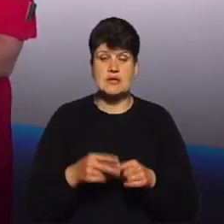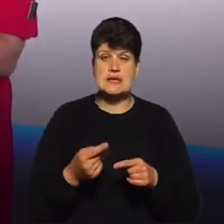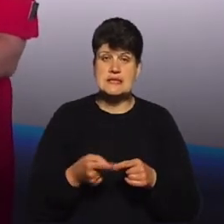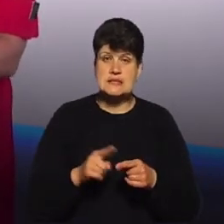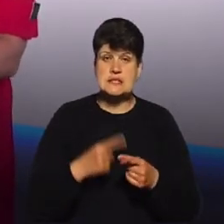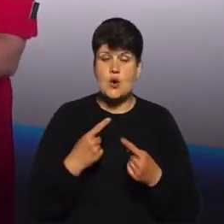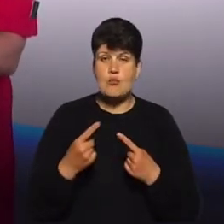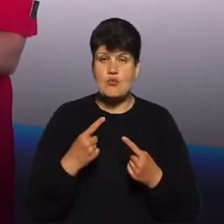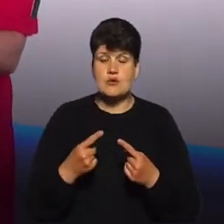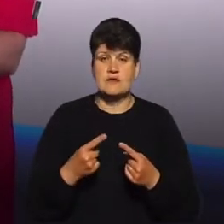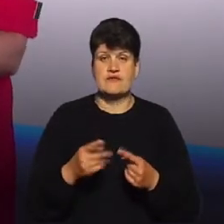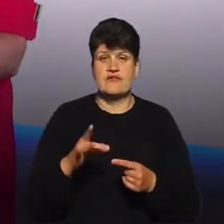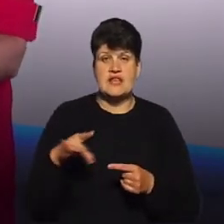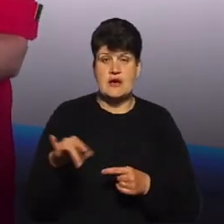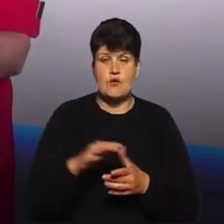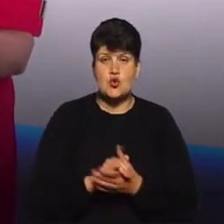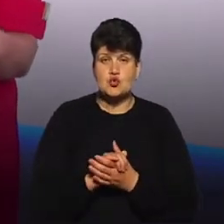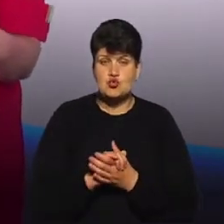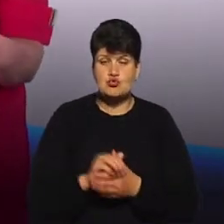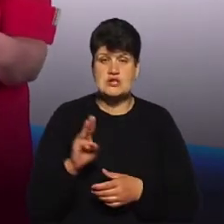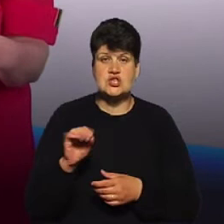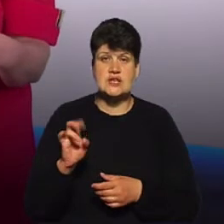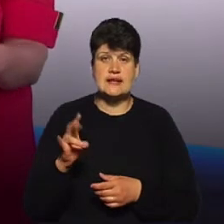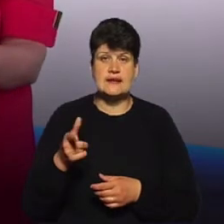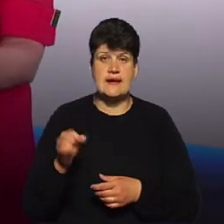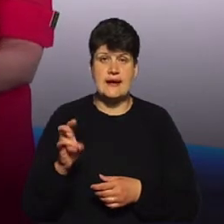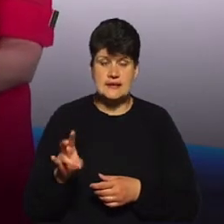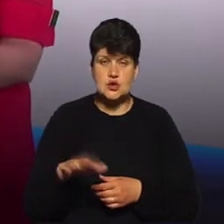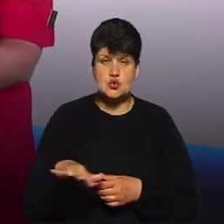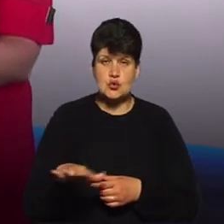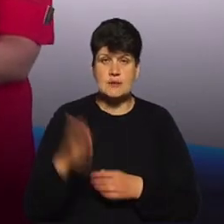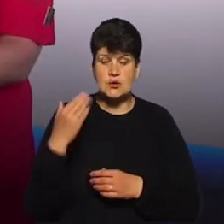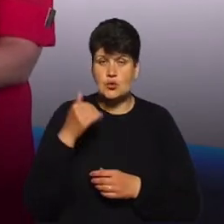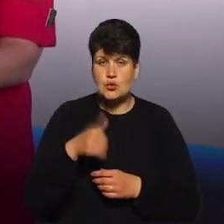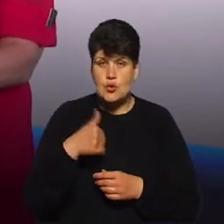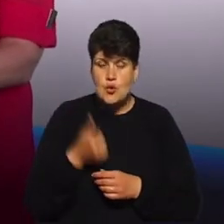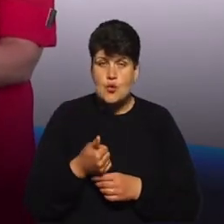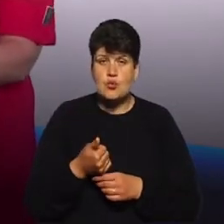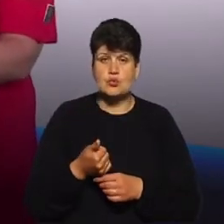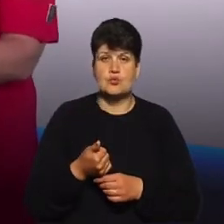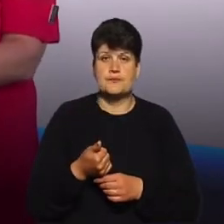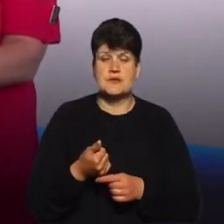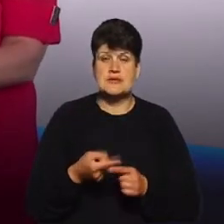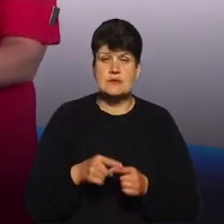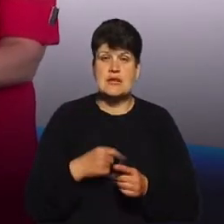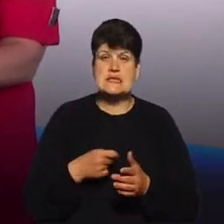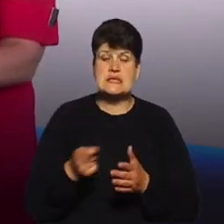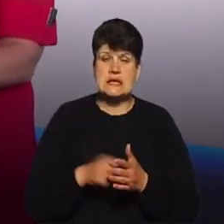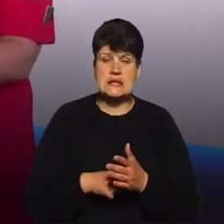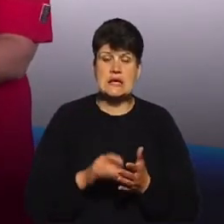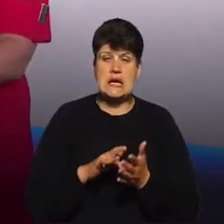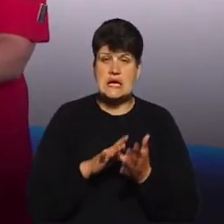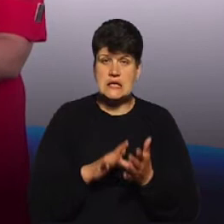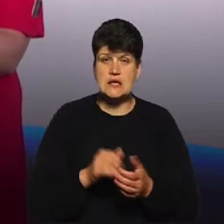і Шенген-зони. Тобто Шенген-зона минулого року під час пандемії стала закритою країною. Кожна країна мала свої правила,